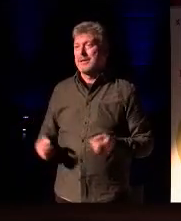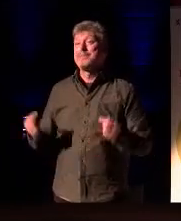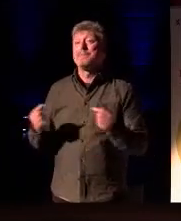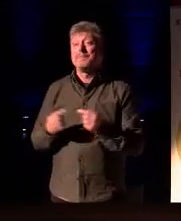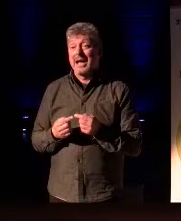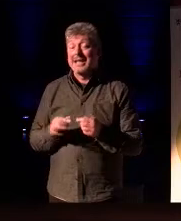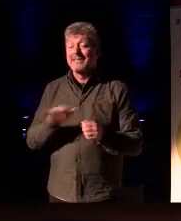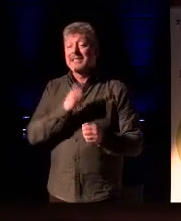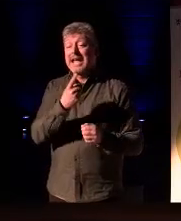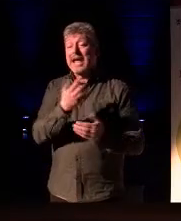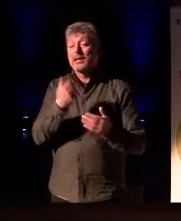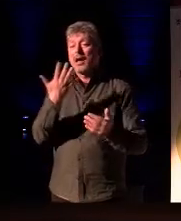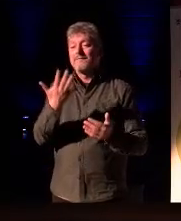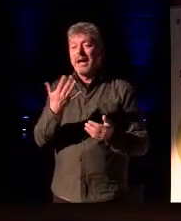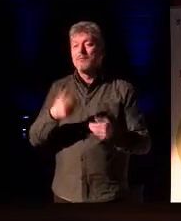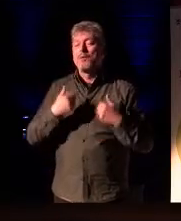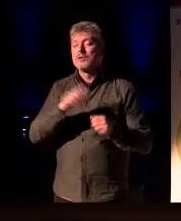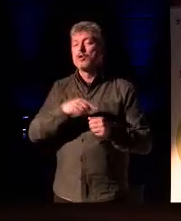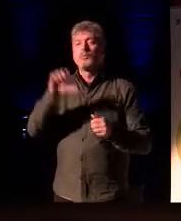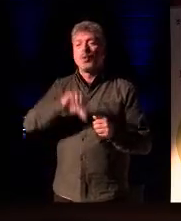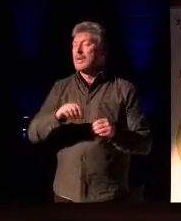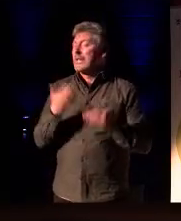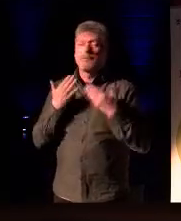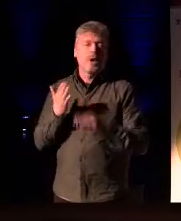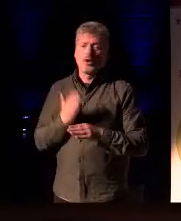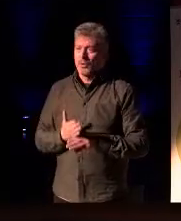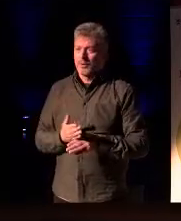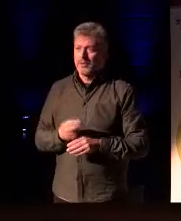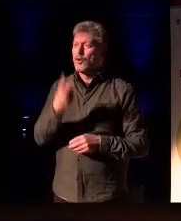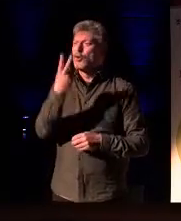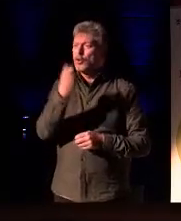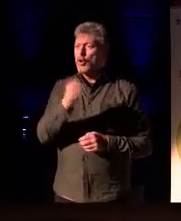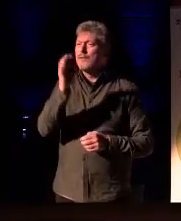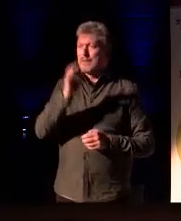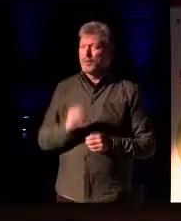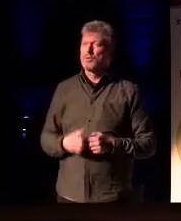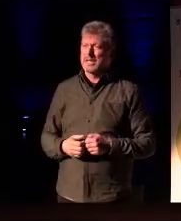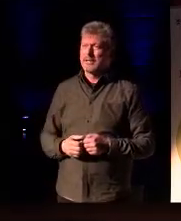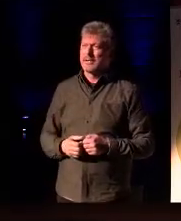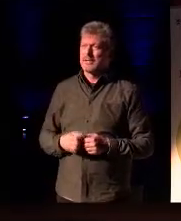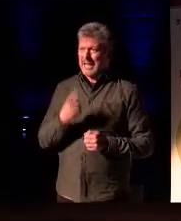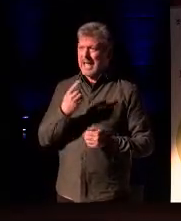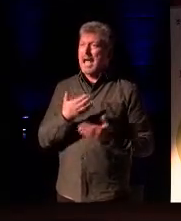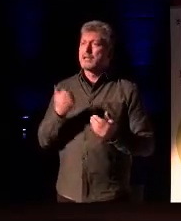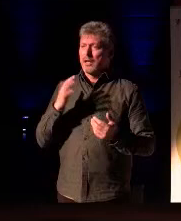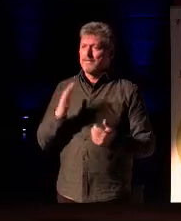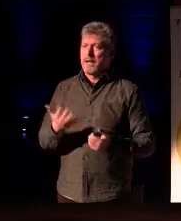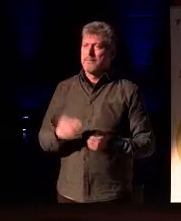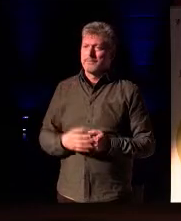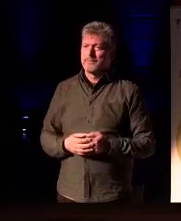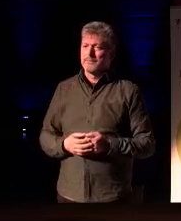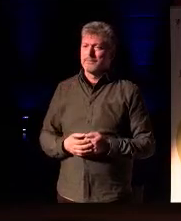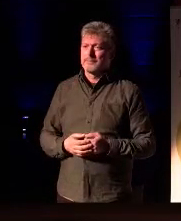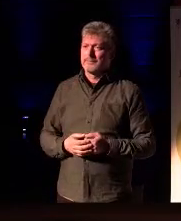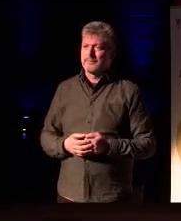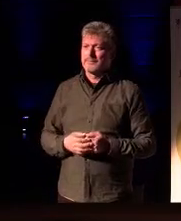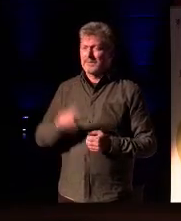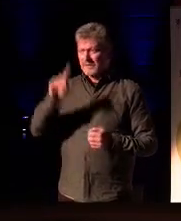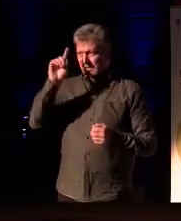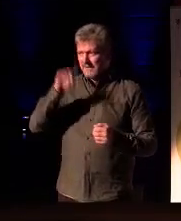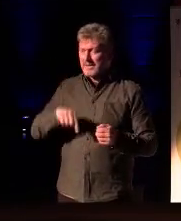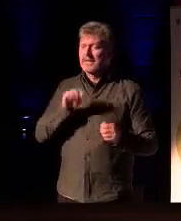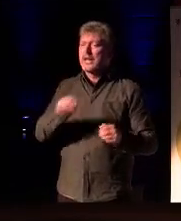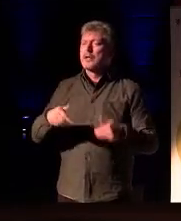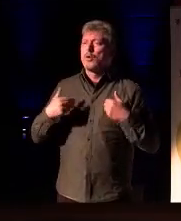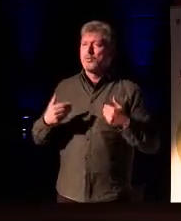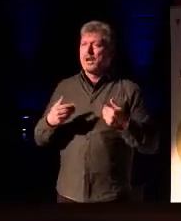det som dårlig. For 20% det er altså 1 av 5. Og så vet jo vi at vi kan strekke denne